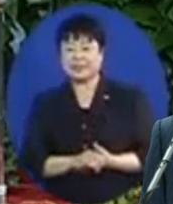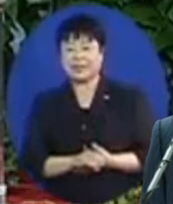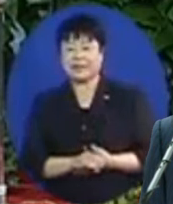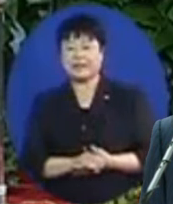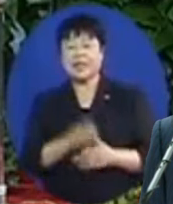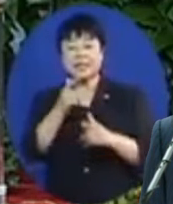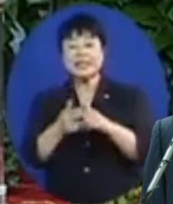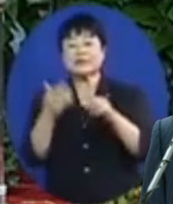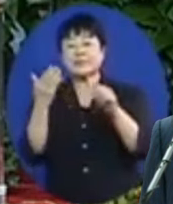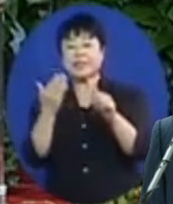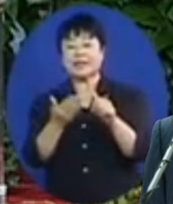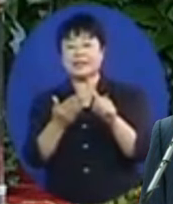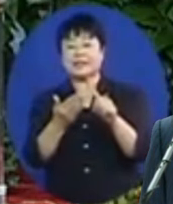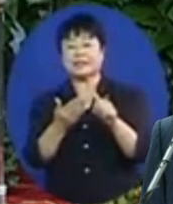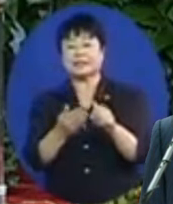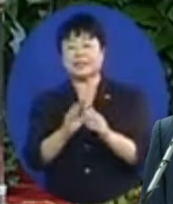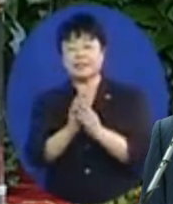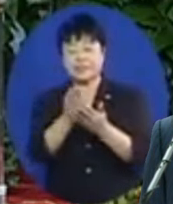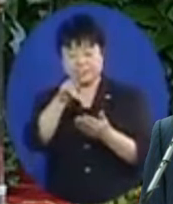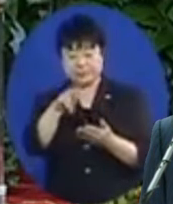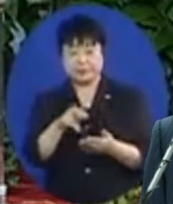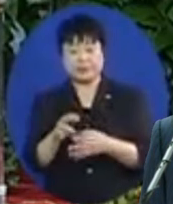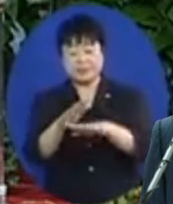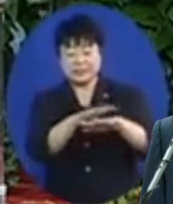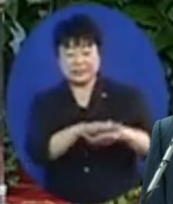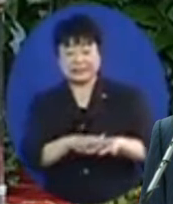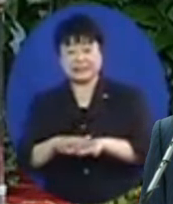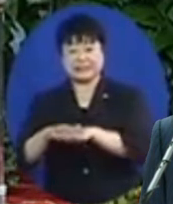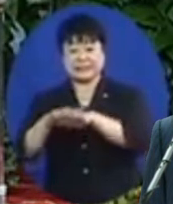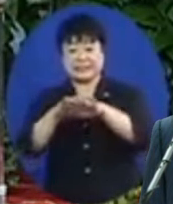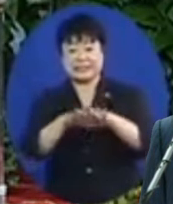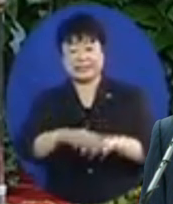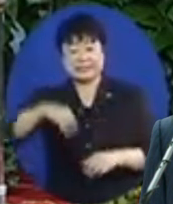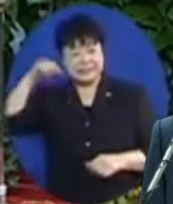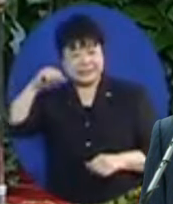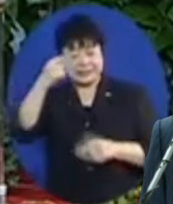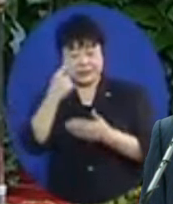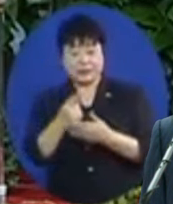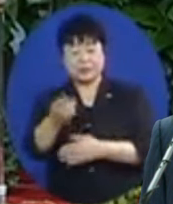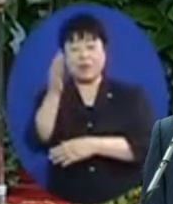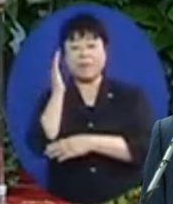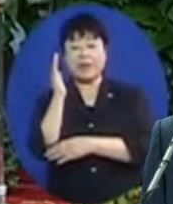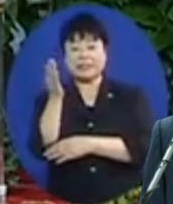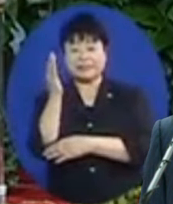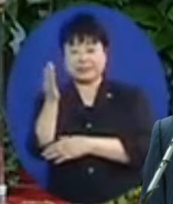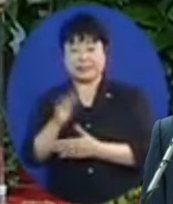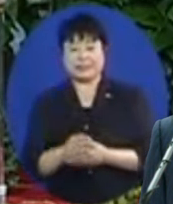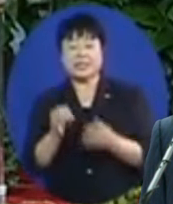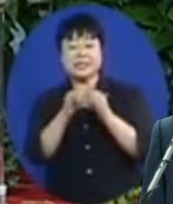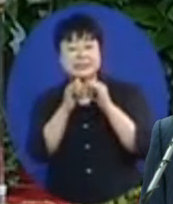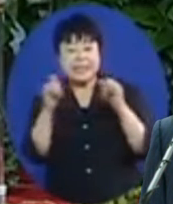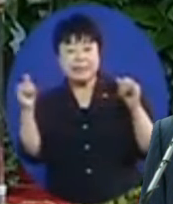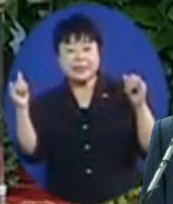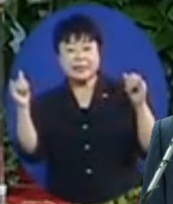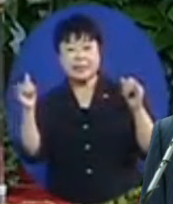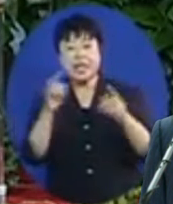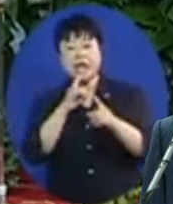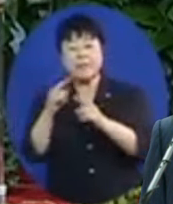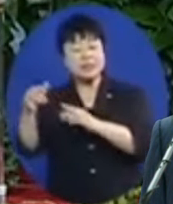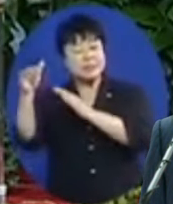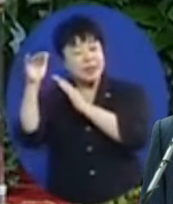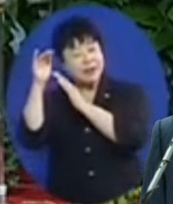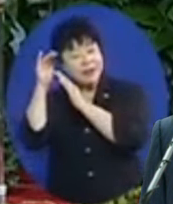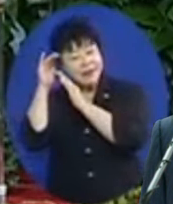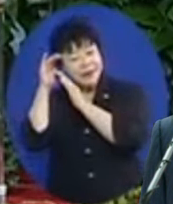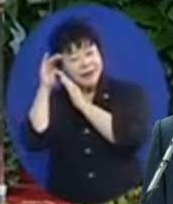하고는 예수님께서 성전들에서 아침에 일찍이 나오셔서 말씀을 전가하는데 사람들이 말씀에 귀를